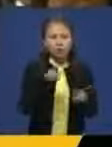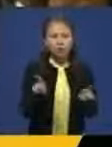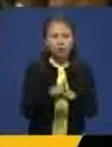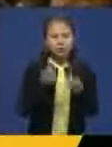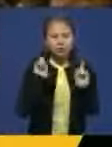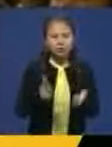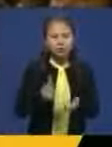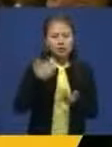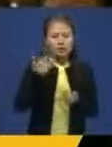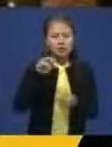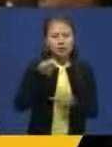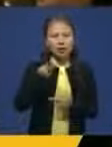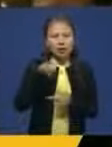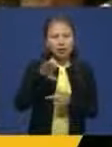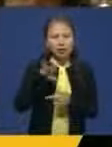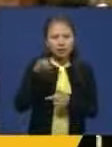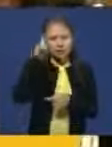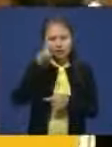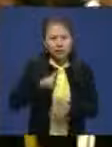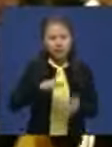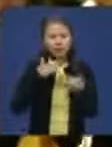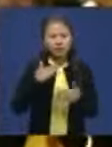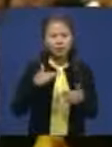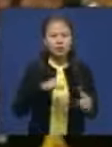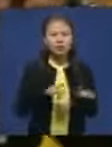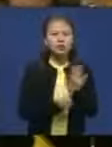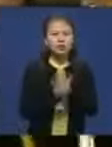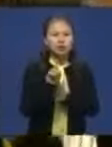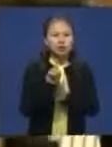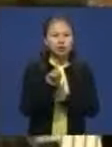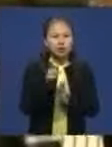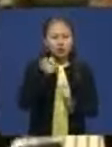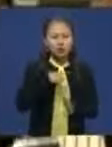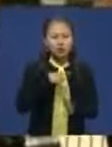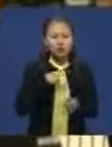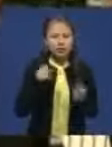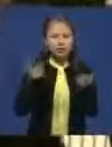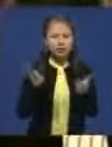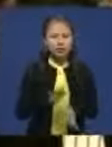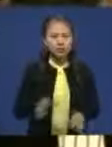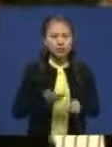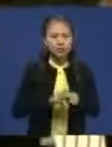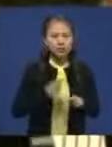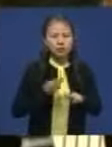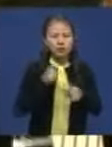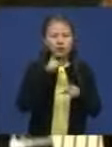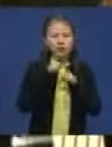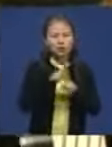айтарым, Палестиналық аудандағы Израиль әскері тарапына жасалып жатқан шабуылдарды өз басым қолдамаймын. Және менің бұл сөзіме